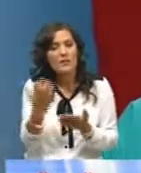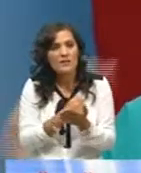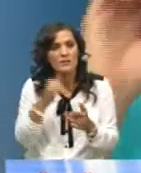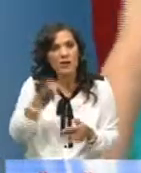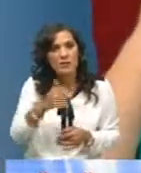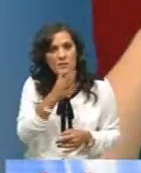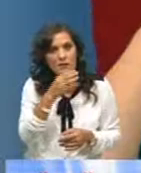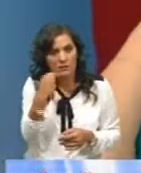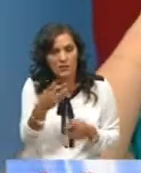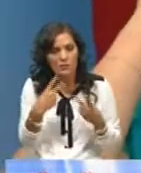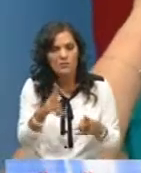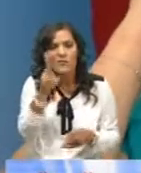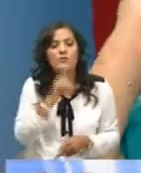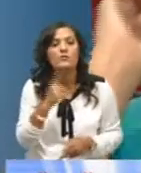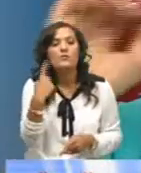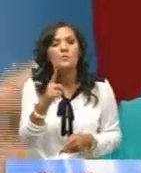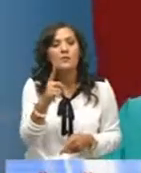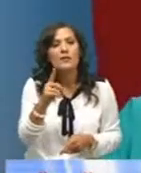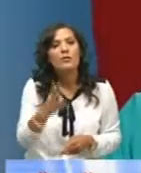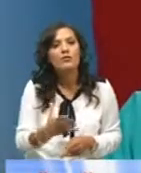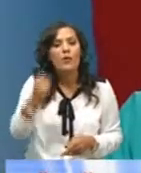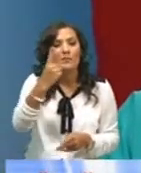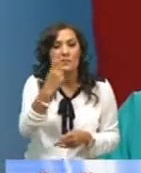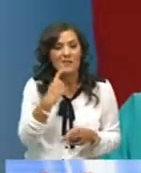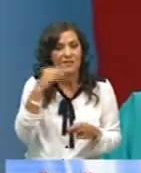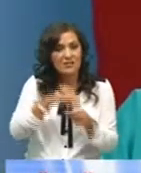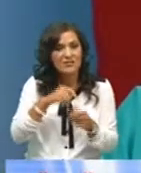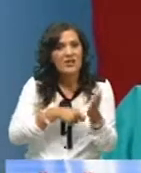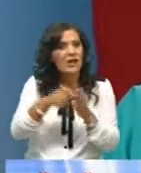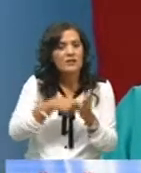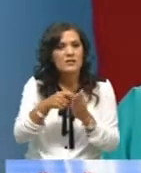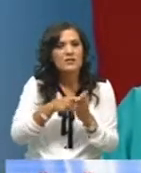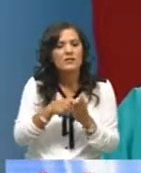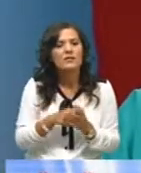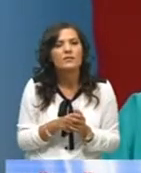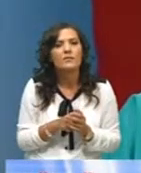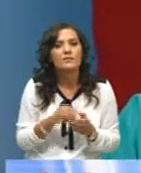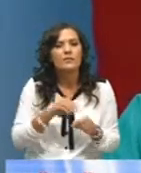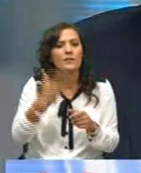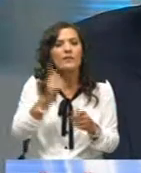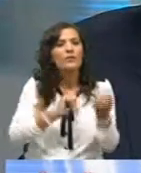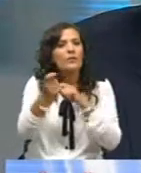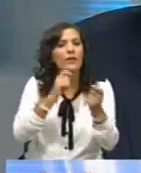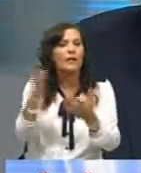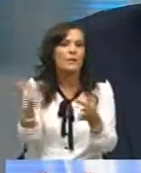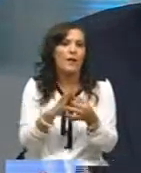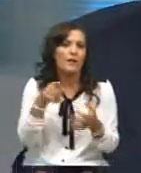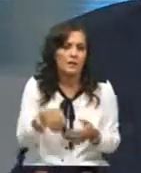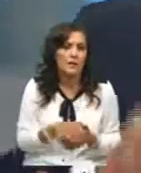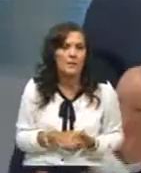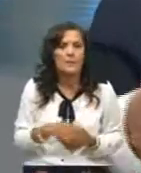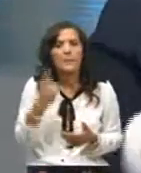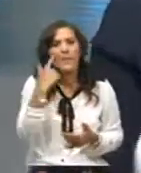hakkında bir bilgi verebiliyor muyuz 200 bin ton yıllık 200 bin ton lastikten şimdi neyin nasıl kullandığınıza bağlı